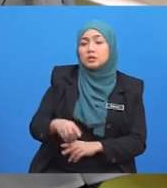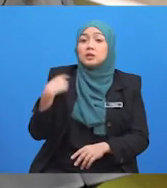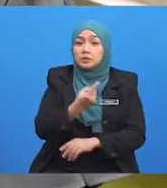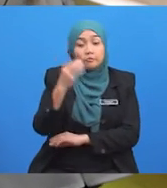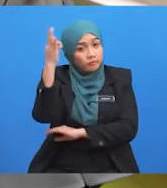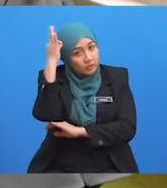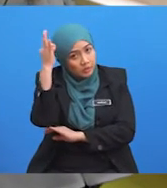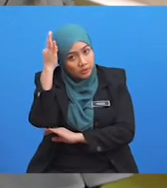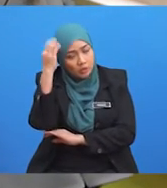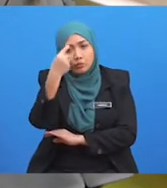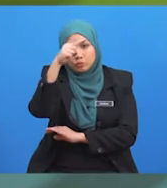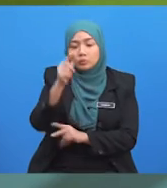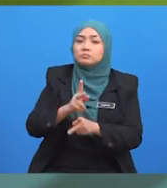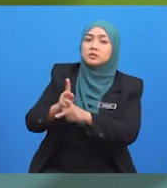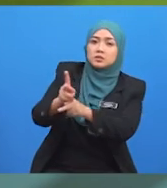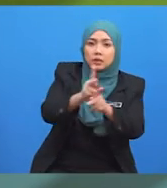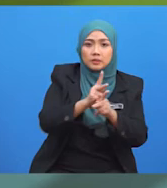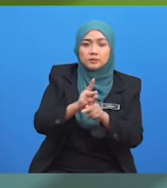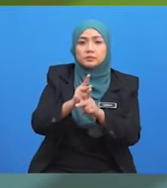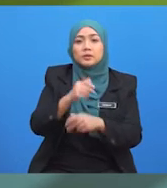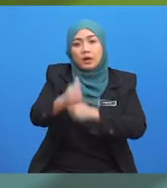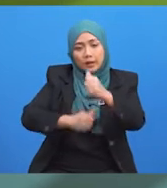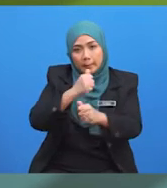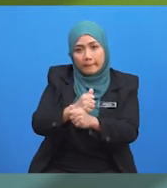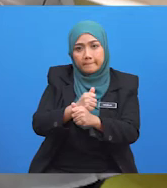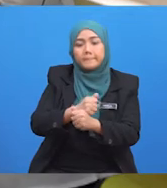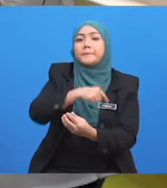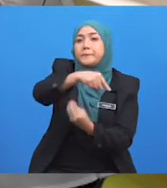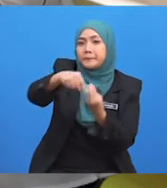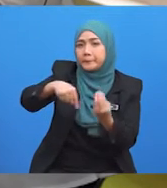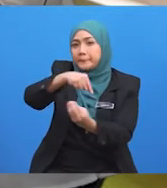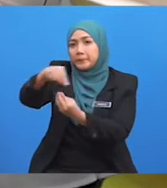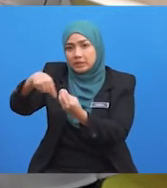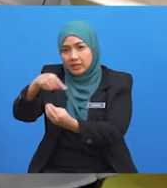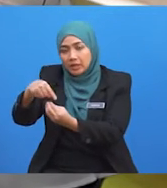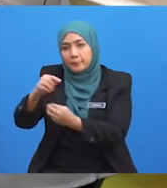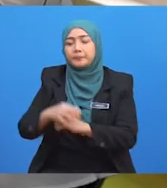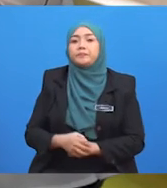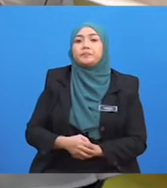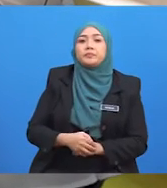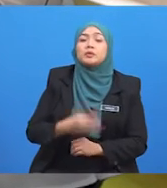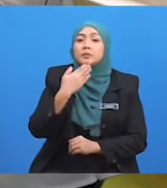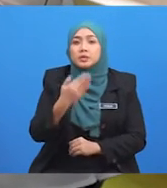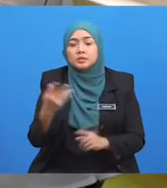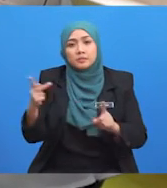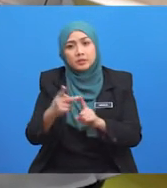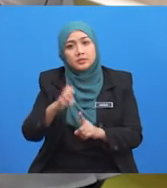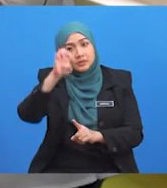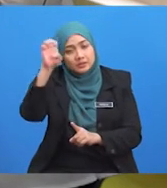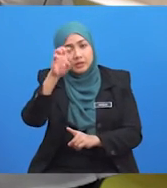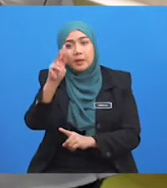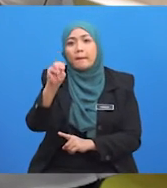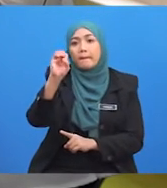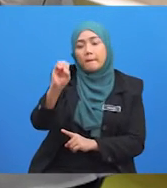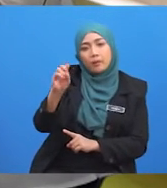dan jaga alam sekitar ya. Terima kasih banyak-banyak Encikgu Gen kerana memberi banyak maklumat kepada murid-murid